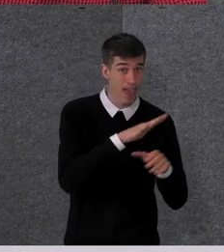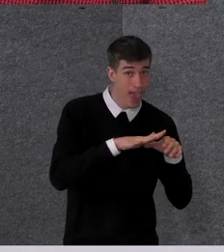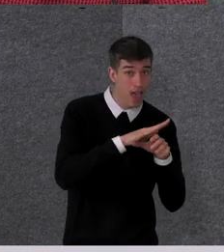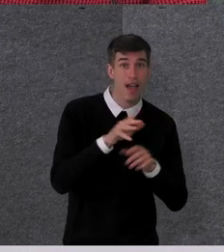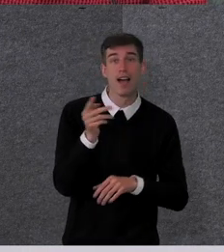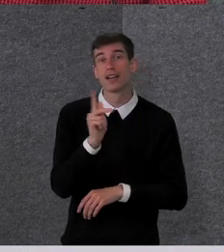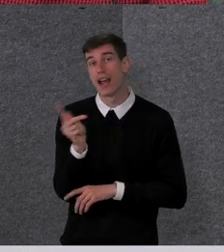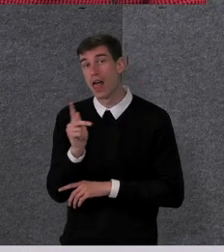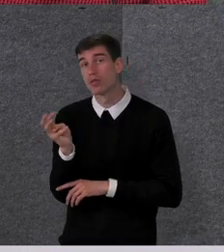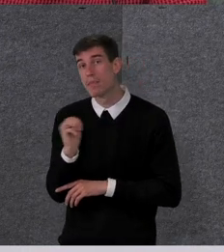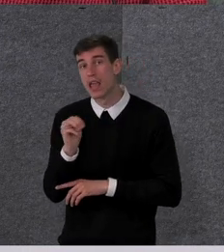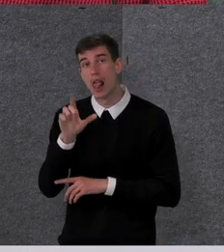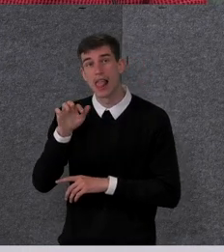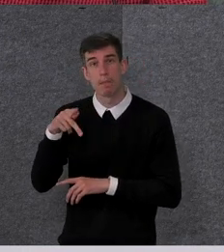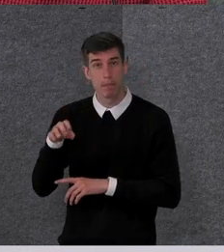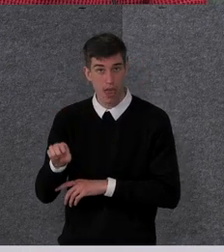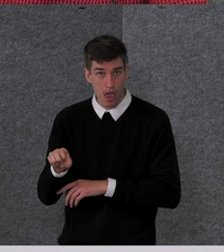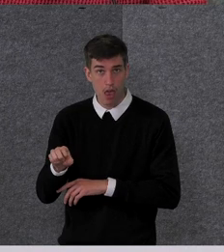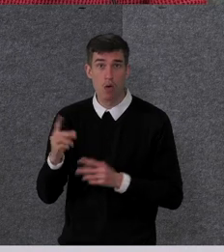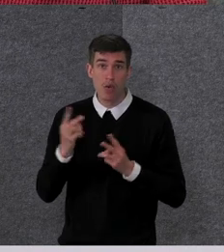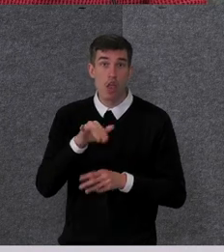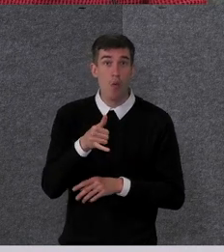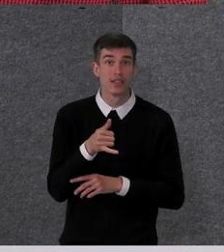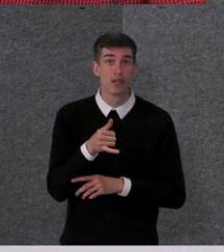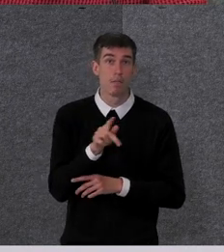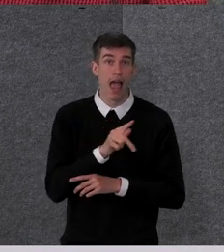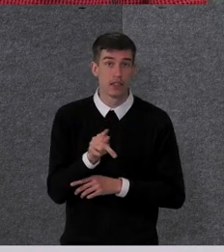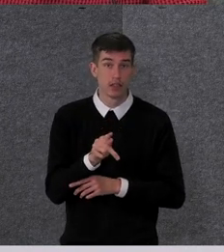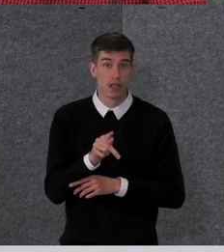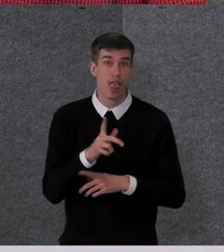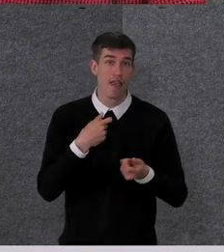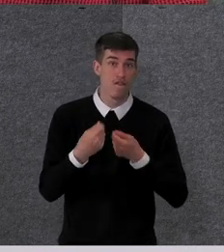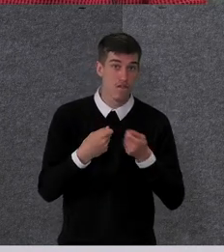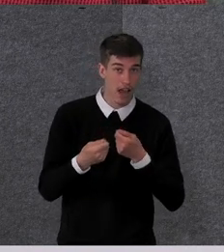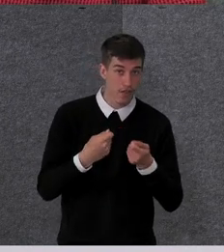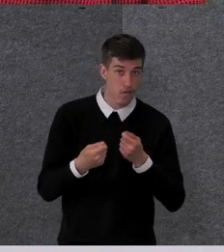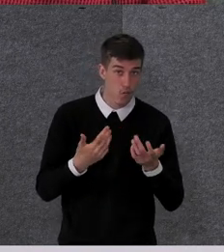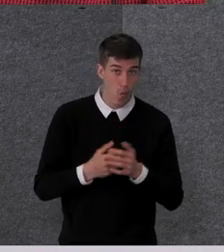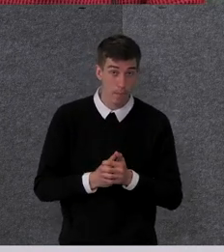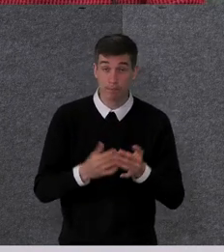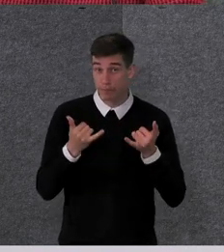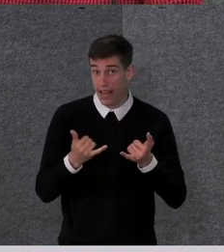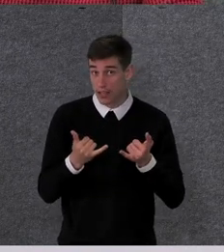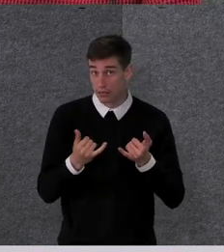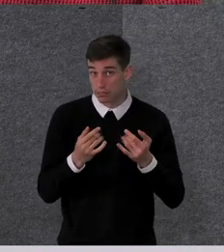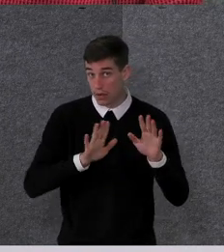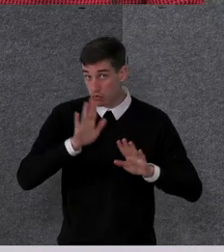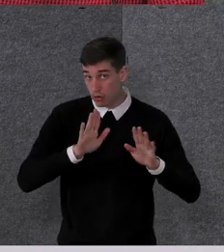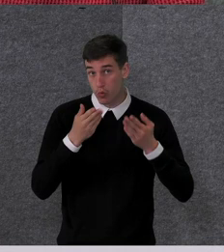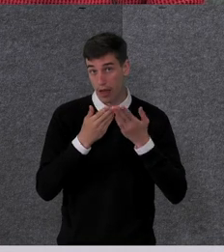Klaus Michael aus dem Kreisverband Lippe und Johannes Preisner aus dem Kreisverband Frankfurt am Main. Und ich eröffne hiermit die Abstimmung.